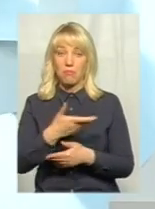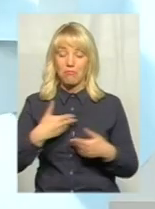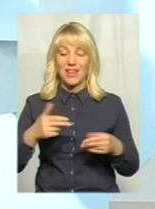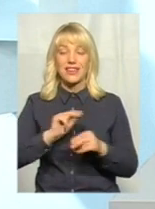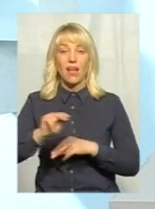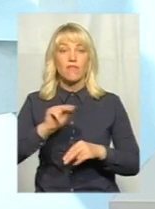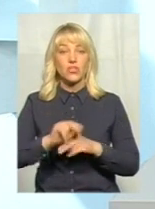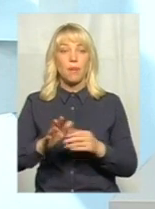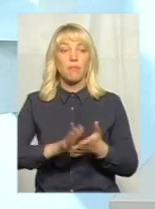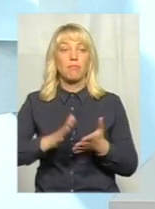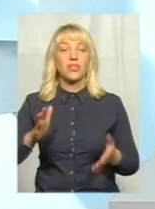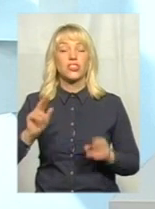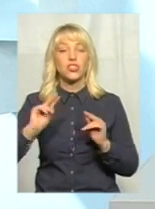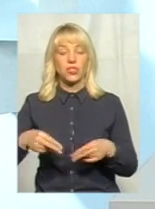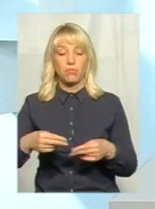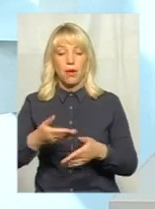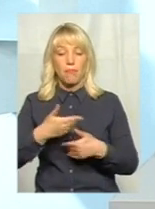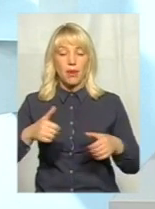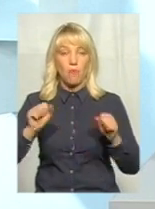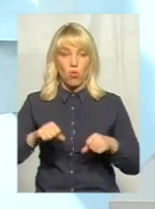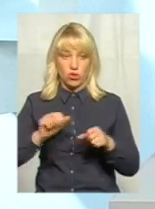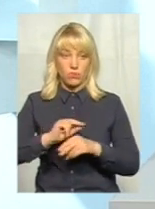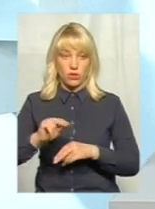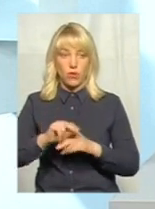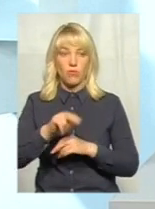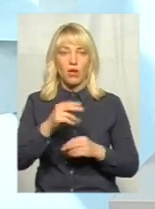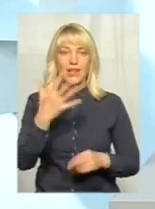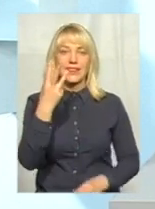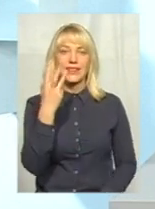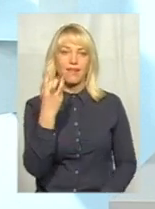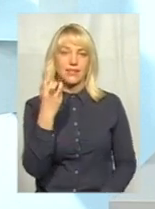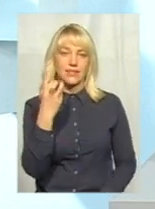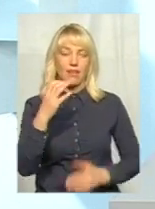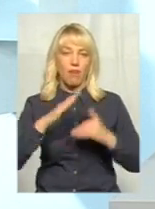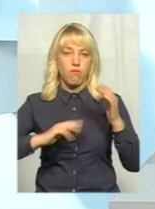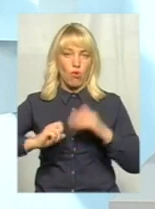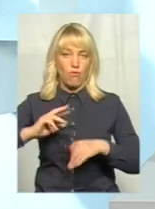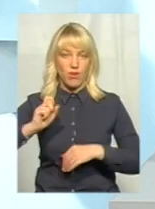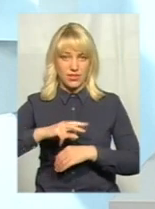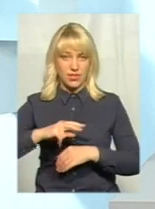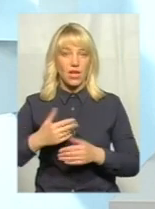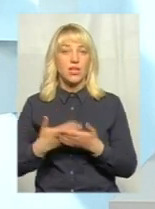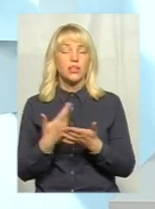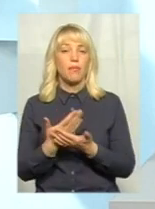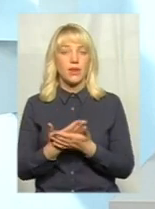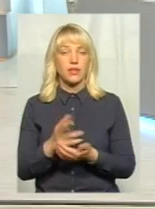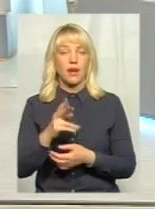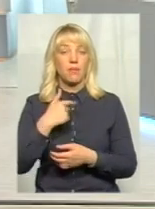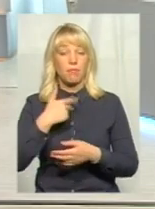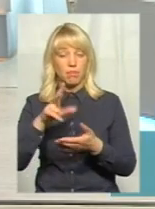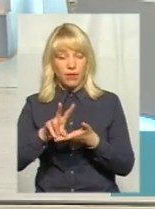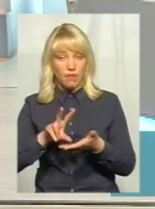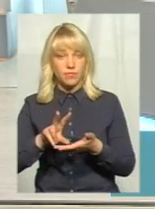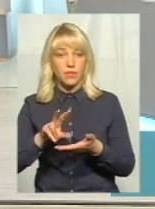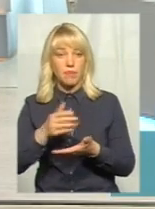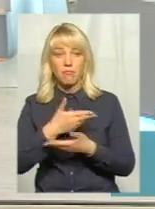ніж ми можемо навчати, більше, ніж по 300 професій. Тобто, як правило, ми не